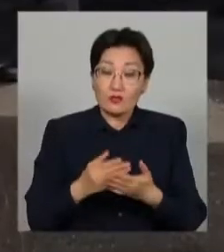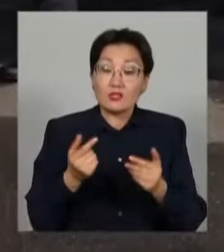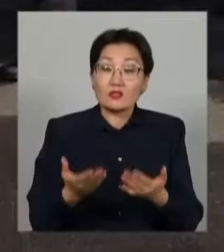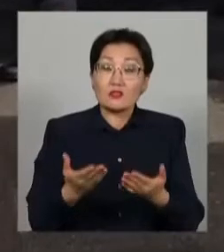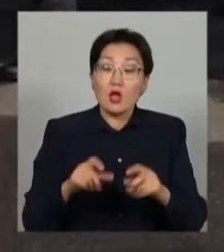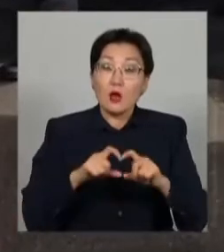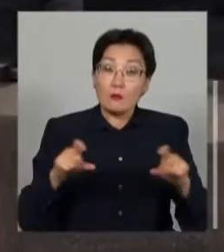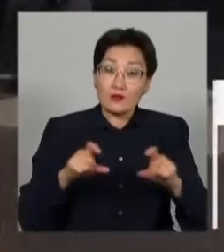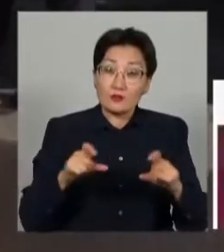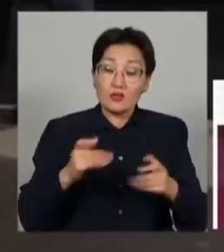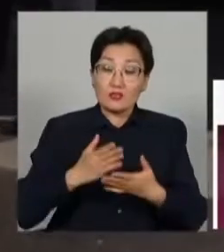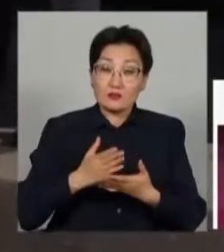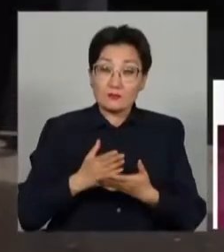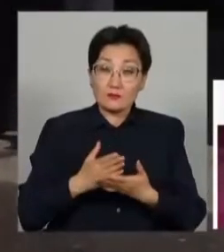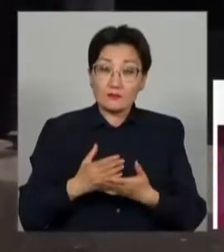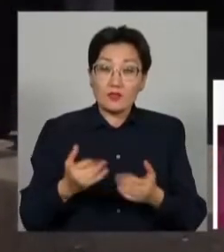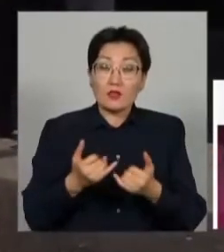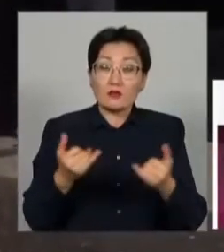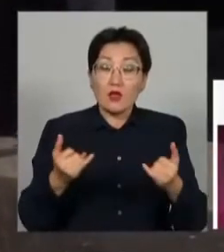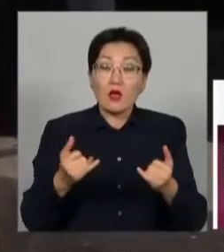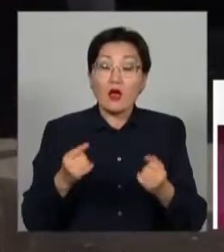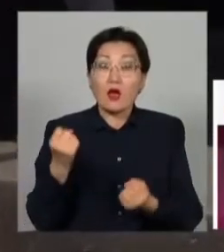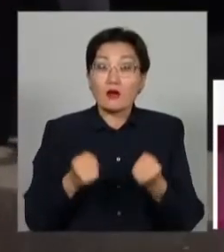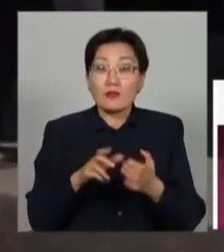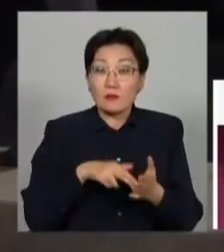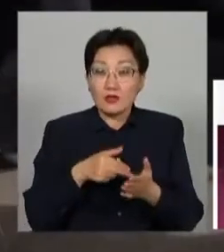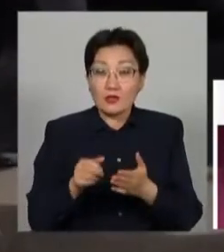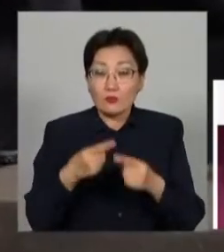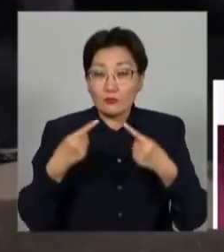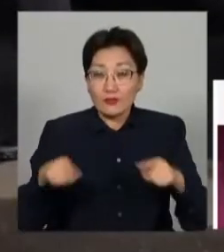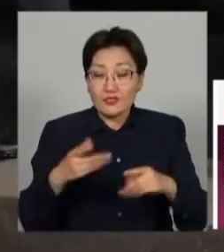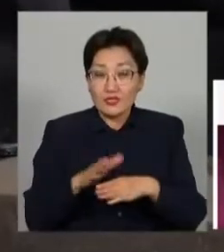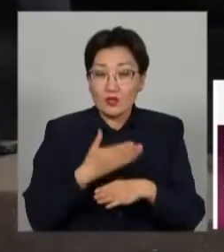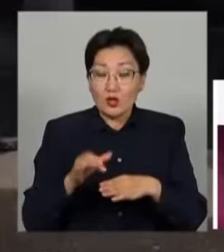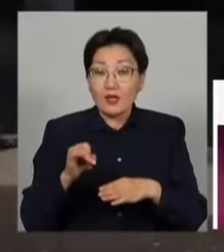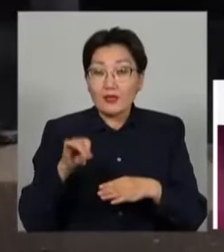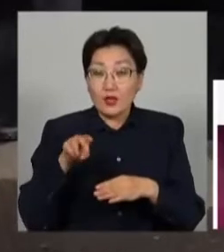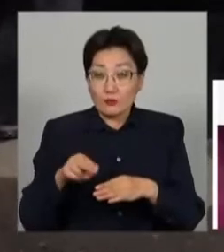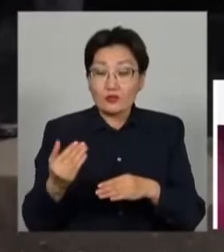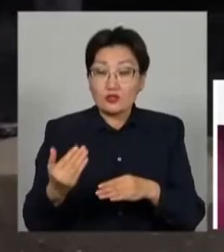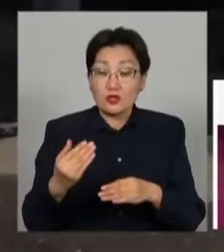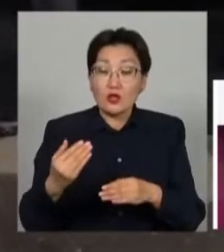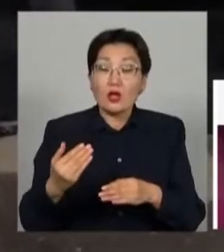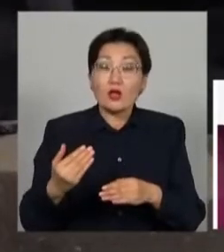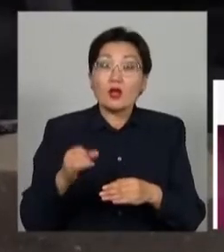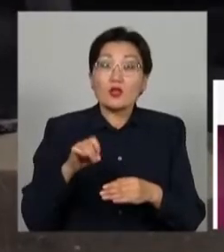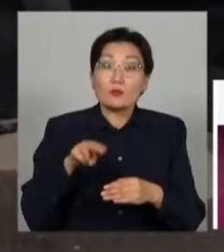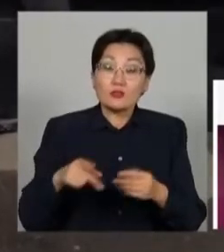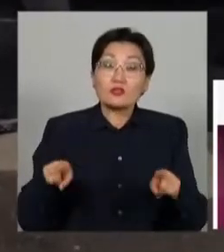жерде магазин бар, все для автомаляры деген, ол басқа бөлек ИП. Сол кісінің ИП-сі